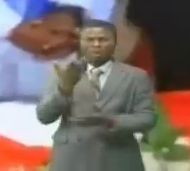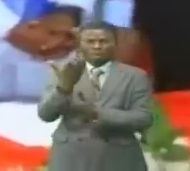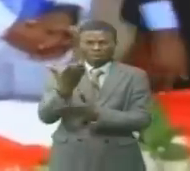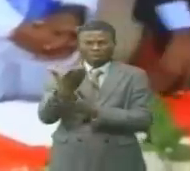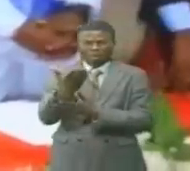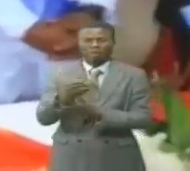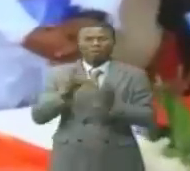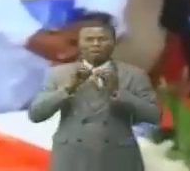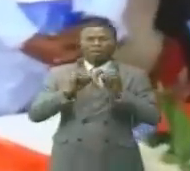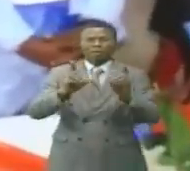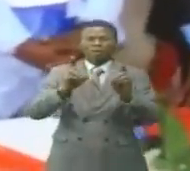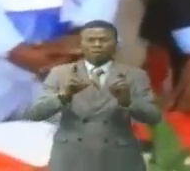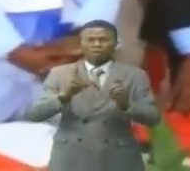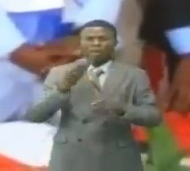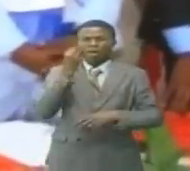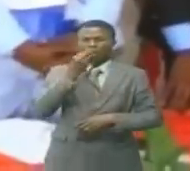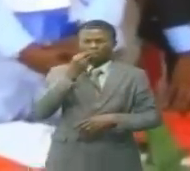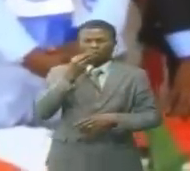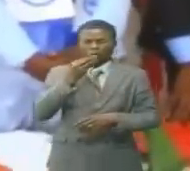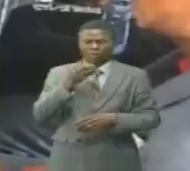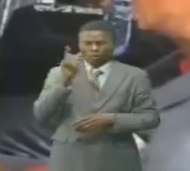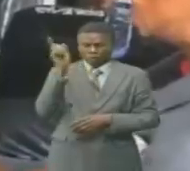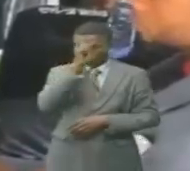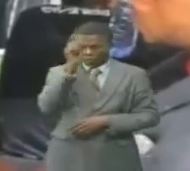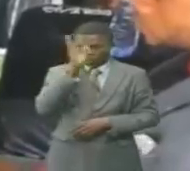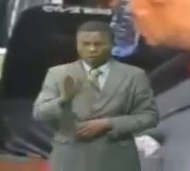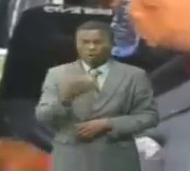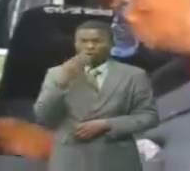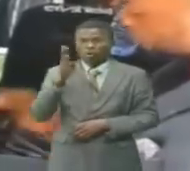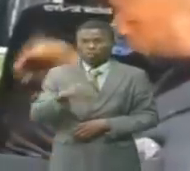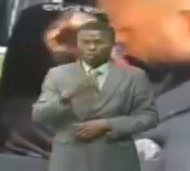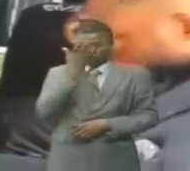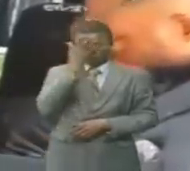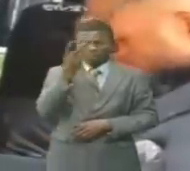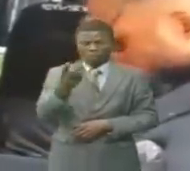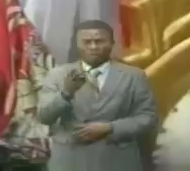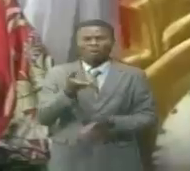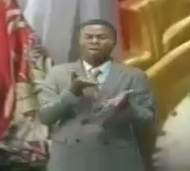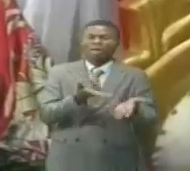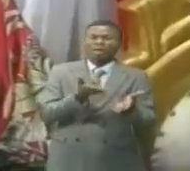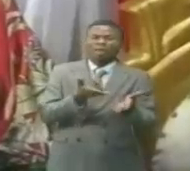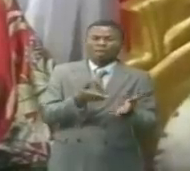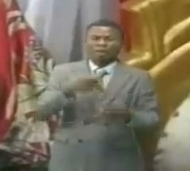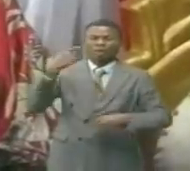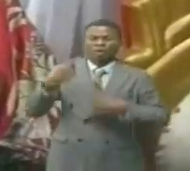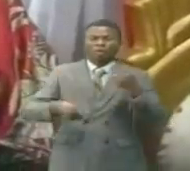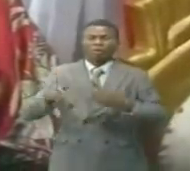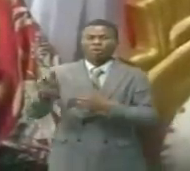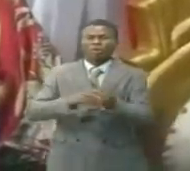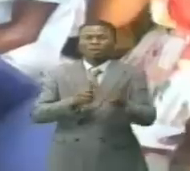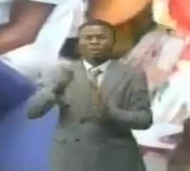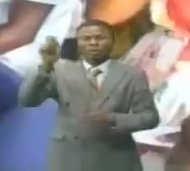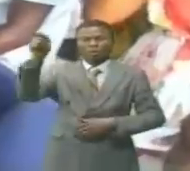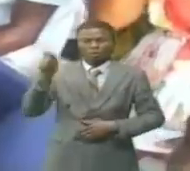son discours le terme « traître », faisant allusion à ceux qui facilitent le débâcle des FARDC face à l'offensive